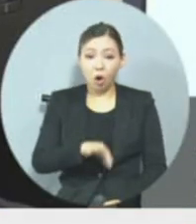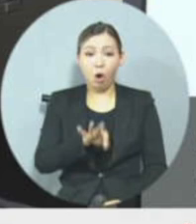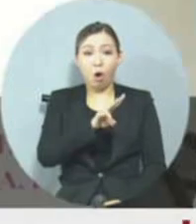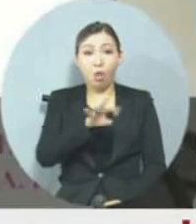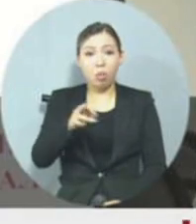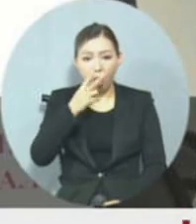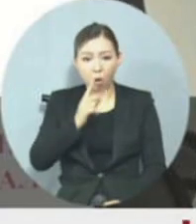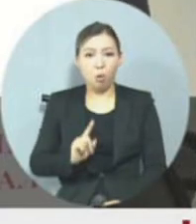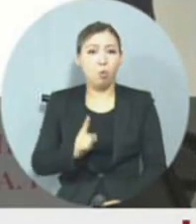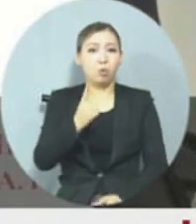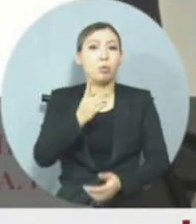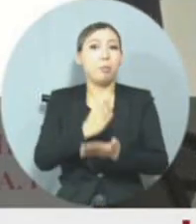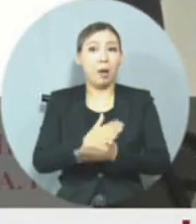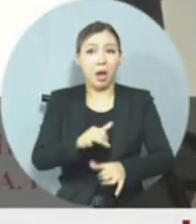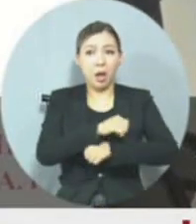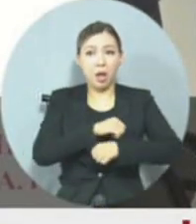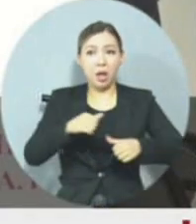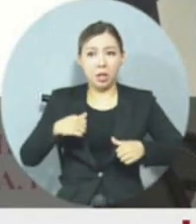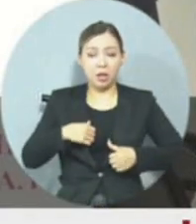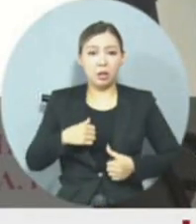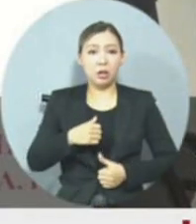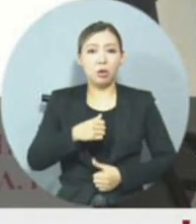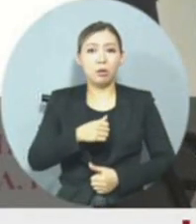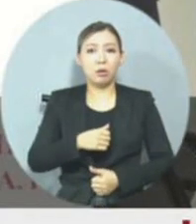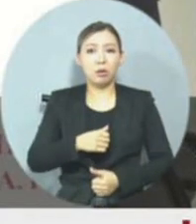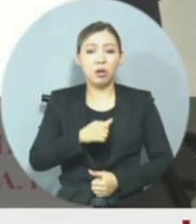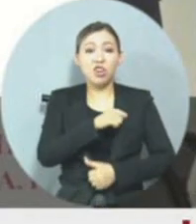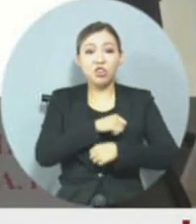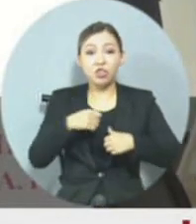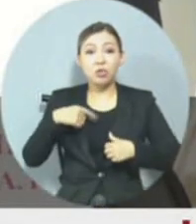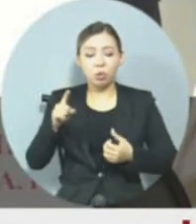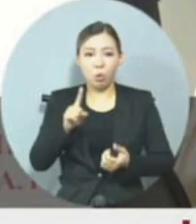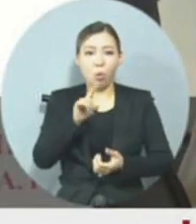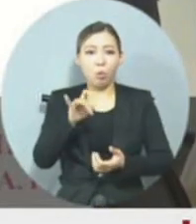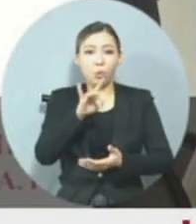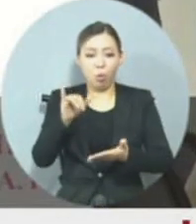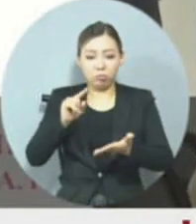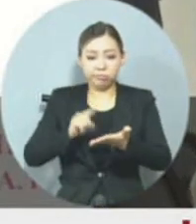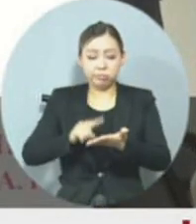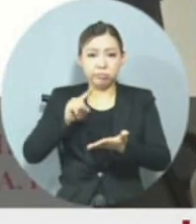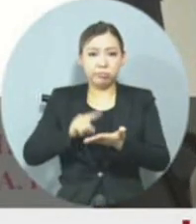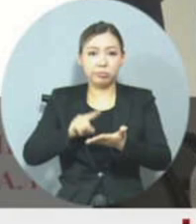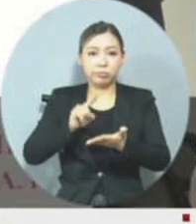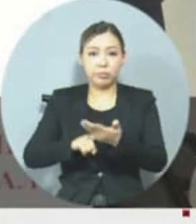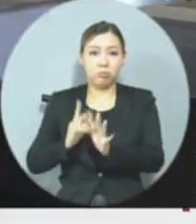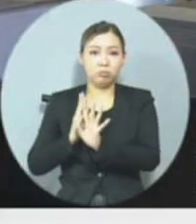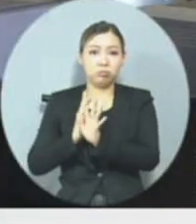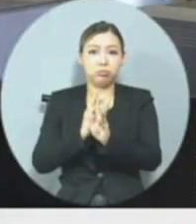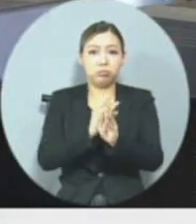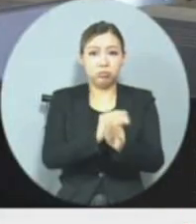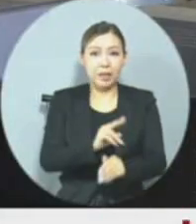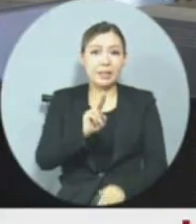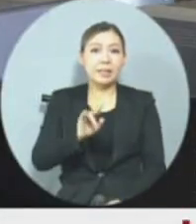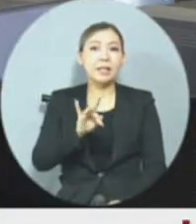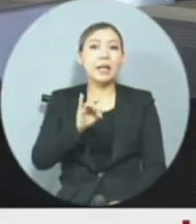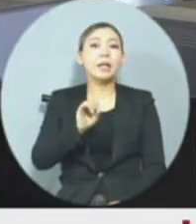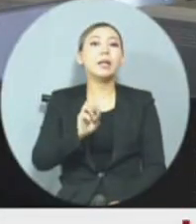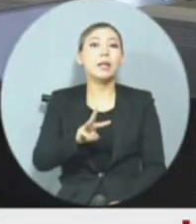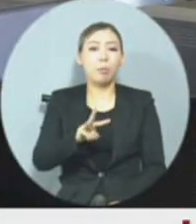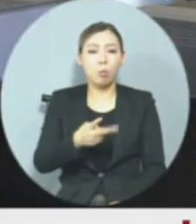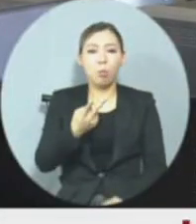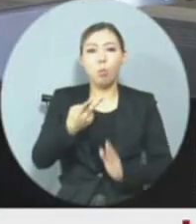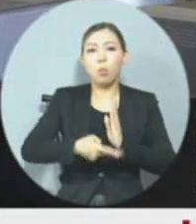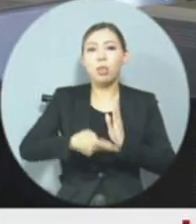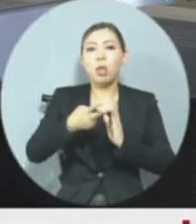байгаа төдийгүй иргэд биеийн давхцшгүй өвөгдөл болох хурууны хээгэр бүртгүүлж оролцохоос гадна цахим үнэлгээний системээр онооны